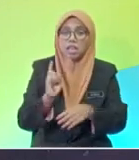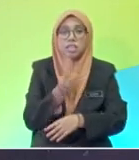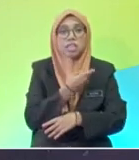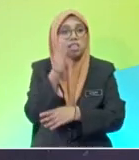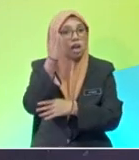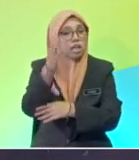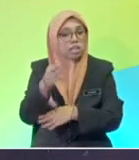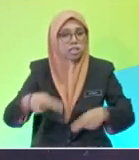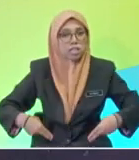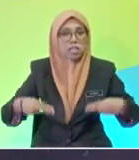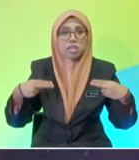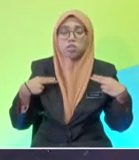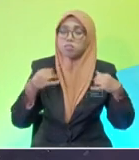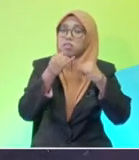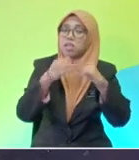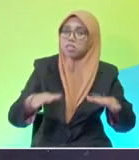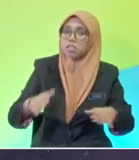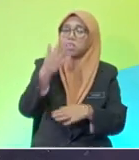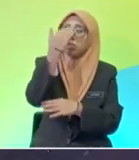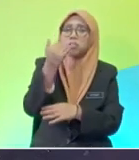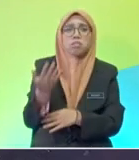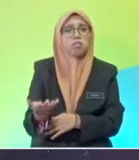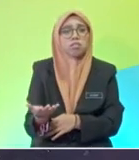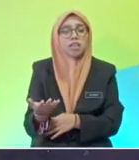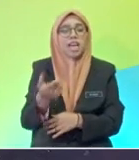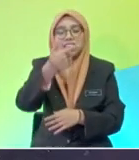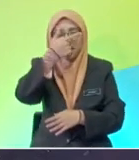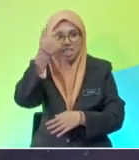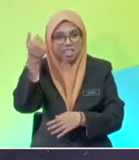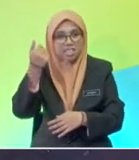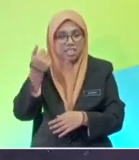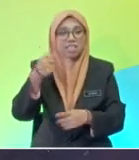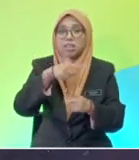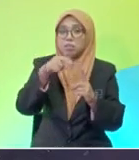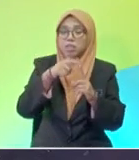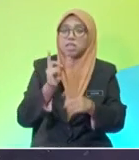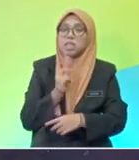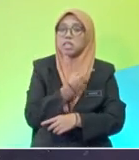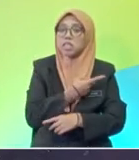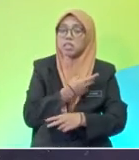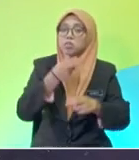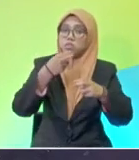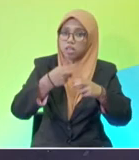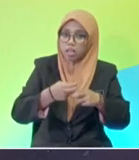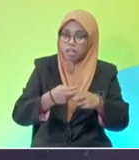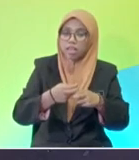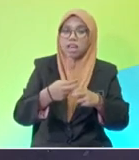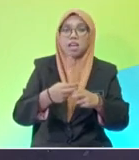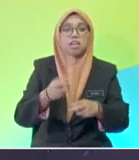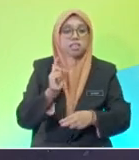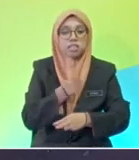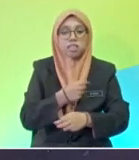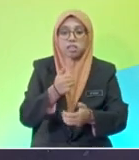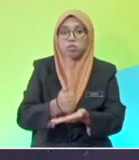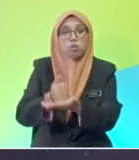Harmoni dan sejahtera bila kita susah kita menolong bila kita susah Mereka pun akan tulus